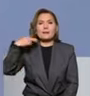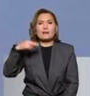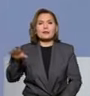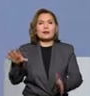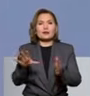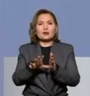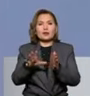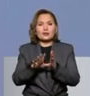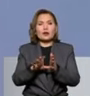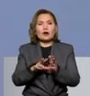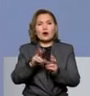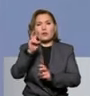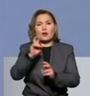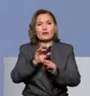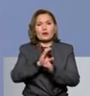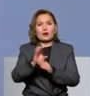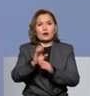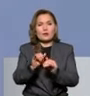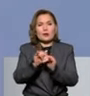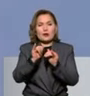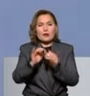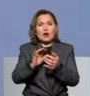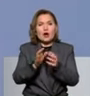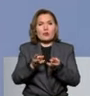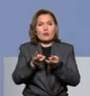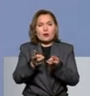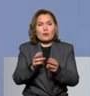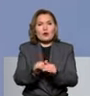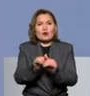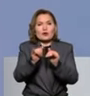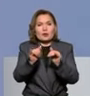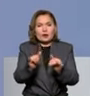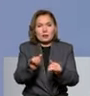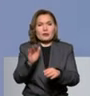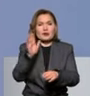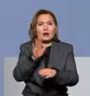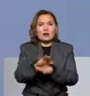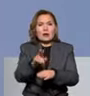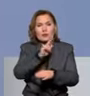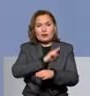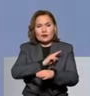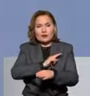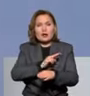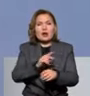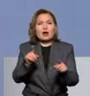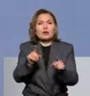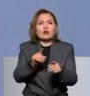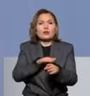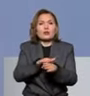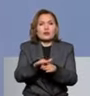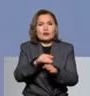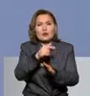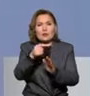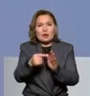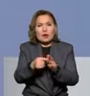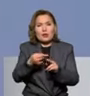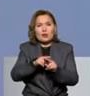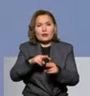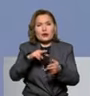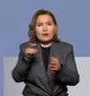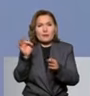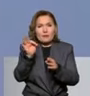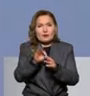Президенттің энергия өндіруді дамыту және көмір генерациясын ұлғайту жөніндегі тапсырмасы бойынша не істелініп жатыр? Осы мақсатпен